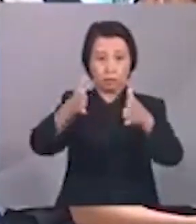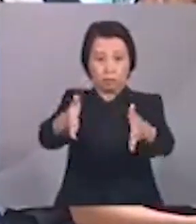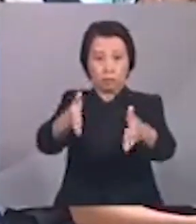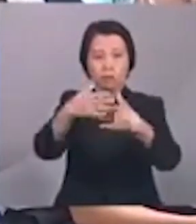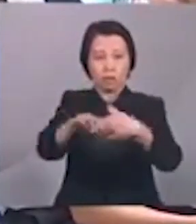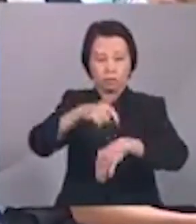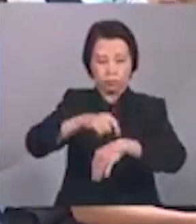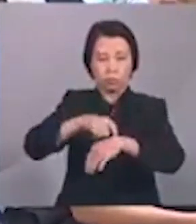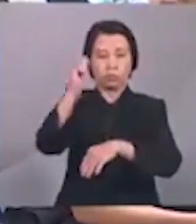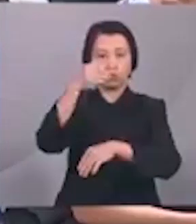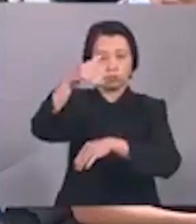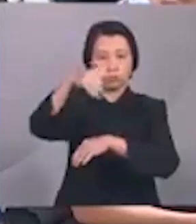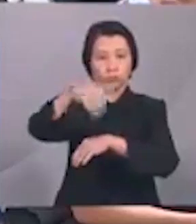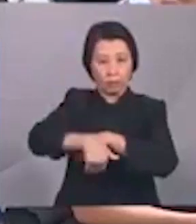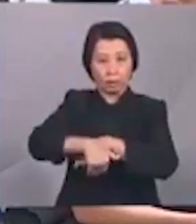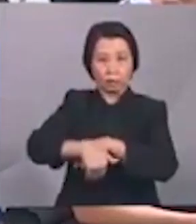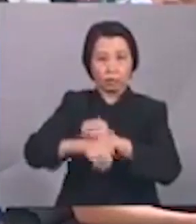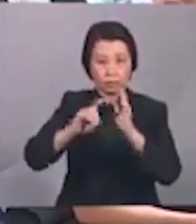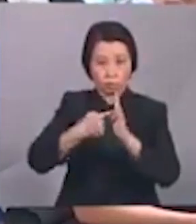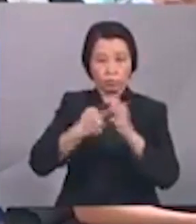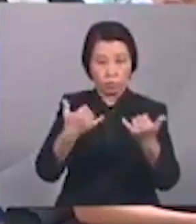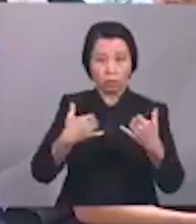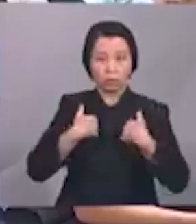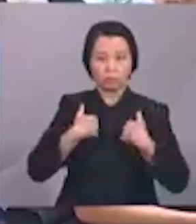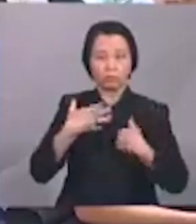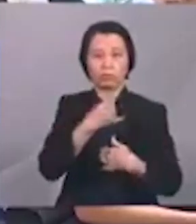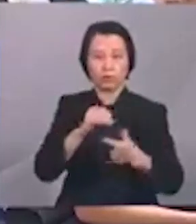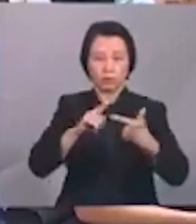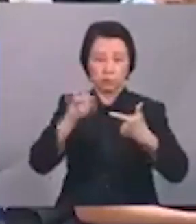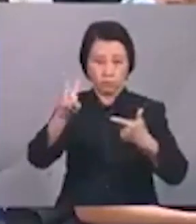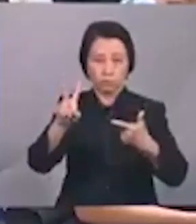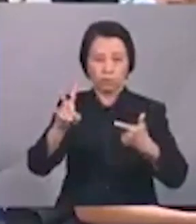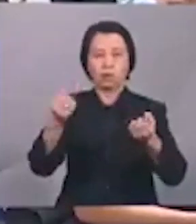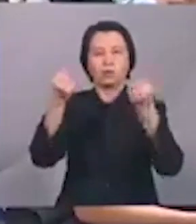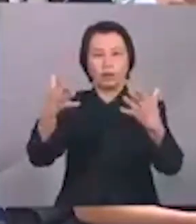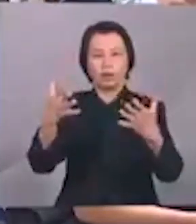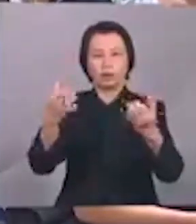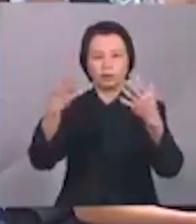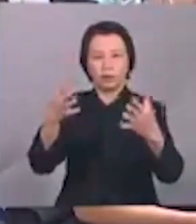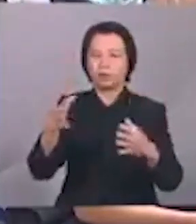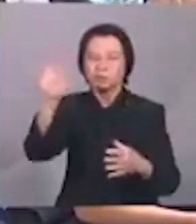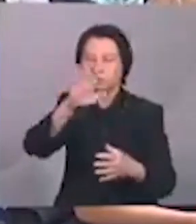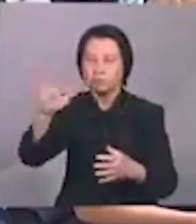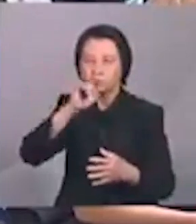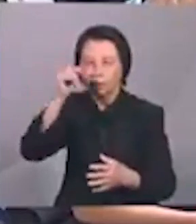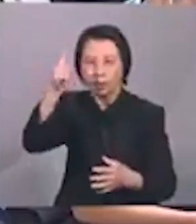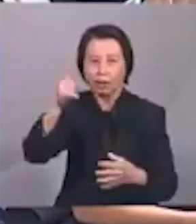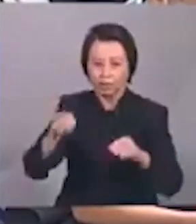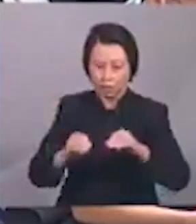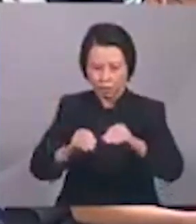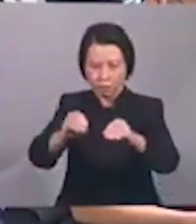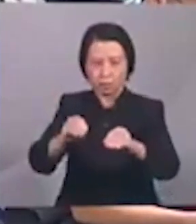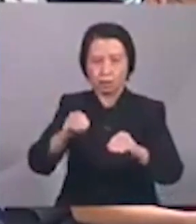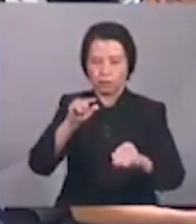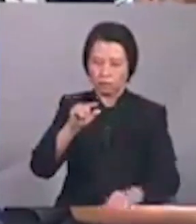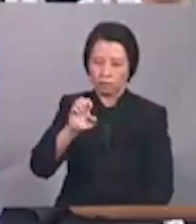selepas jam 10, adakah ia masih berkuat kuasa? Dan soalan kedua, ramai yang masih lagi kurang jelas tentang Gerak Malaysia.